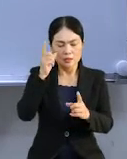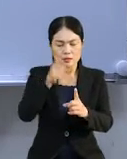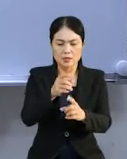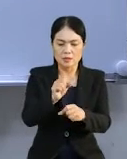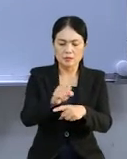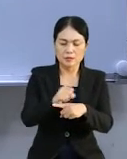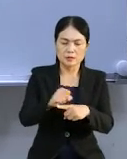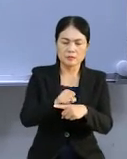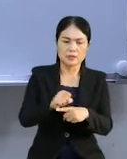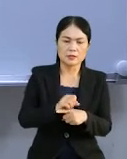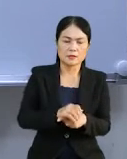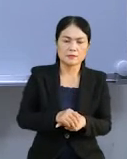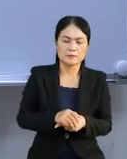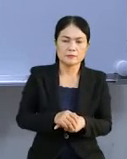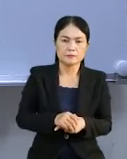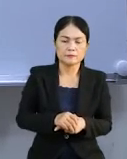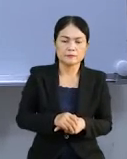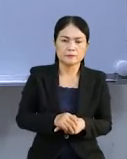lực